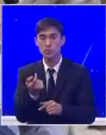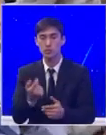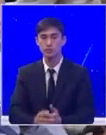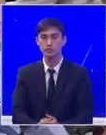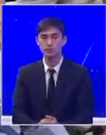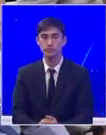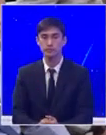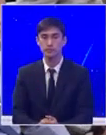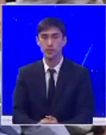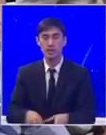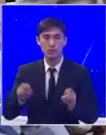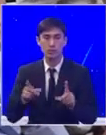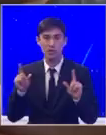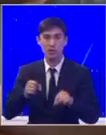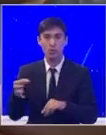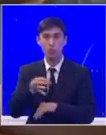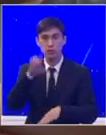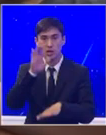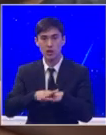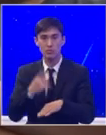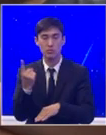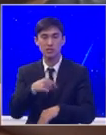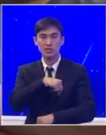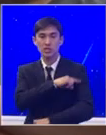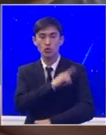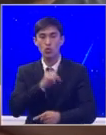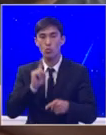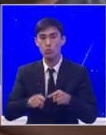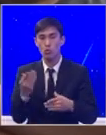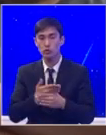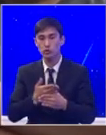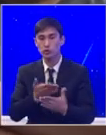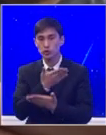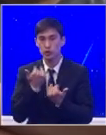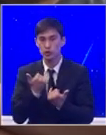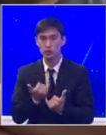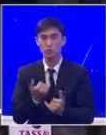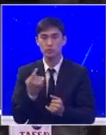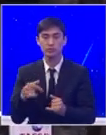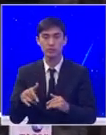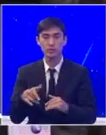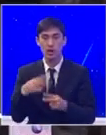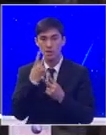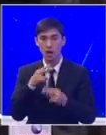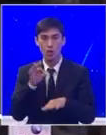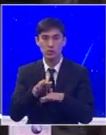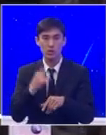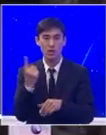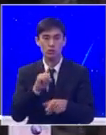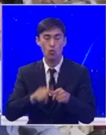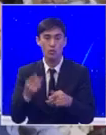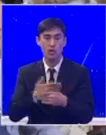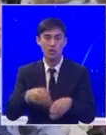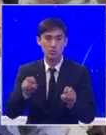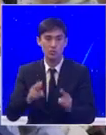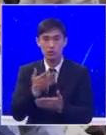Ауданга арнай келген облыс акимине коюлган алгачкы сабал жедел жардам кызметинин тапшылыгы болду. Шалгай аулдун халкы аура калсак, алгачкы көмөктү көрсөтөтүн